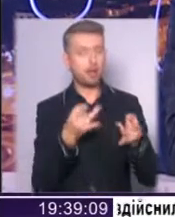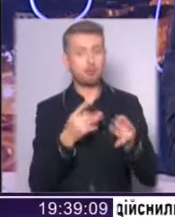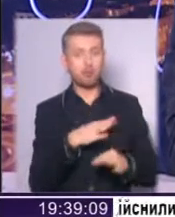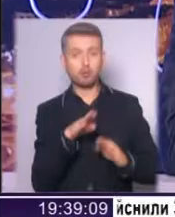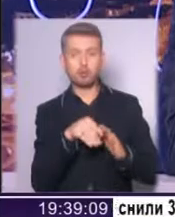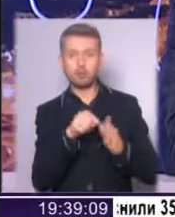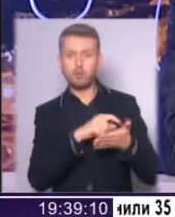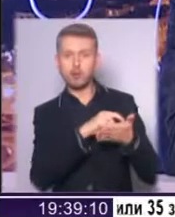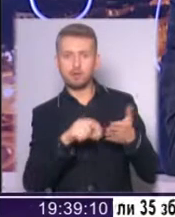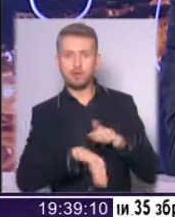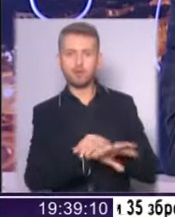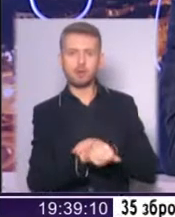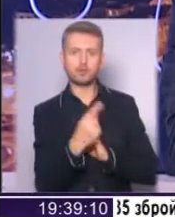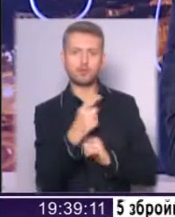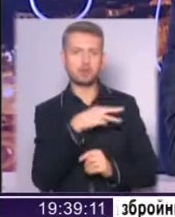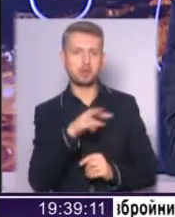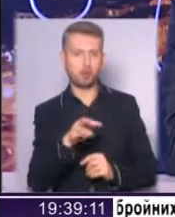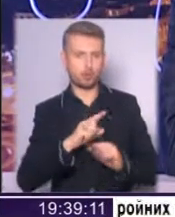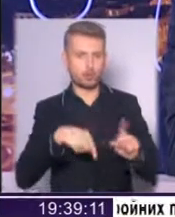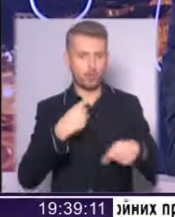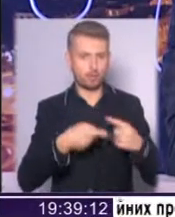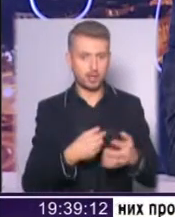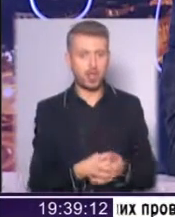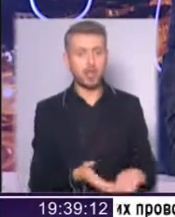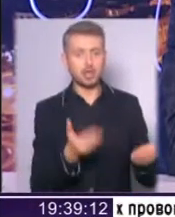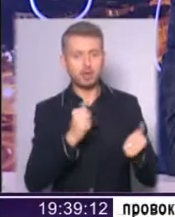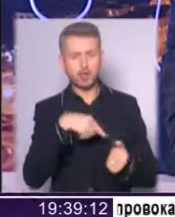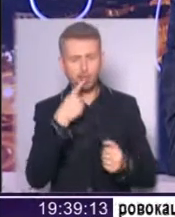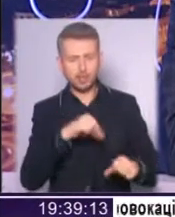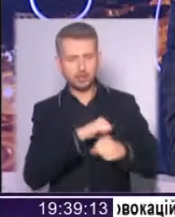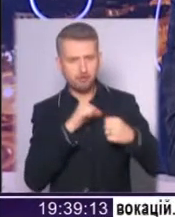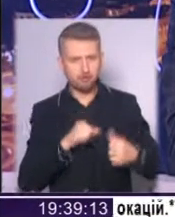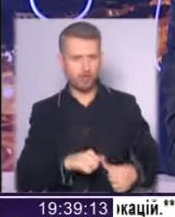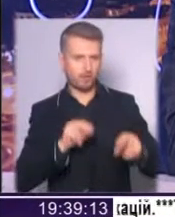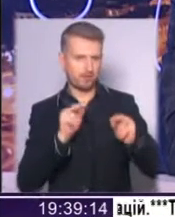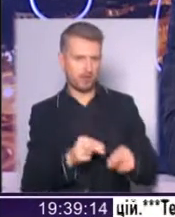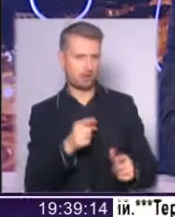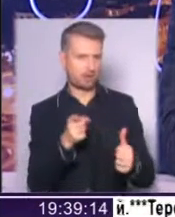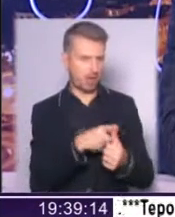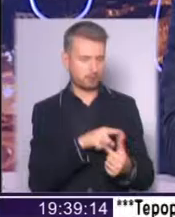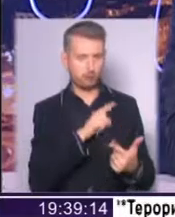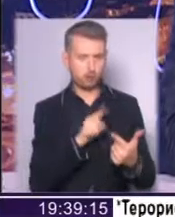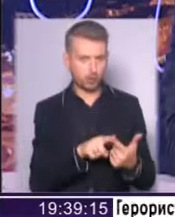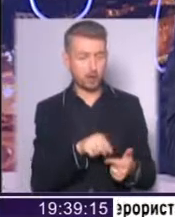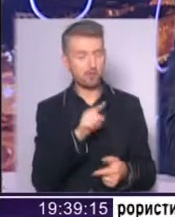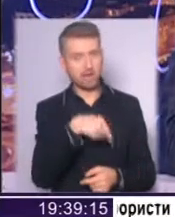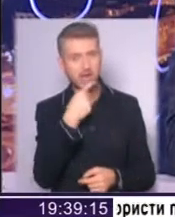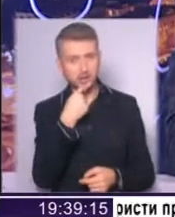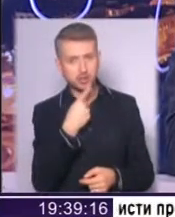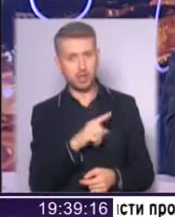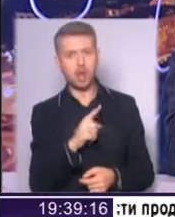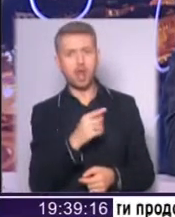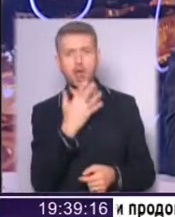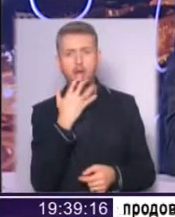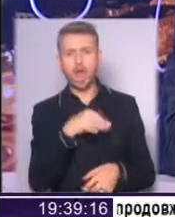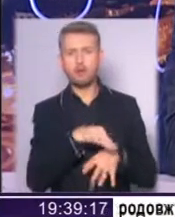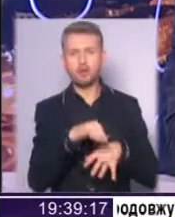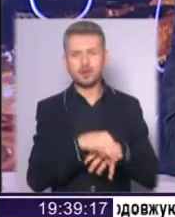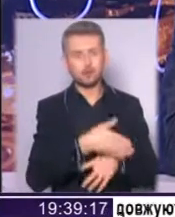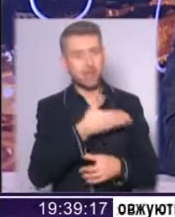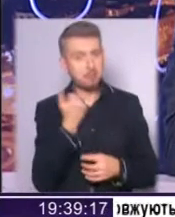фестивалі, патріотичні пісні і різних заходів, каже, і набагато меншими, в 100 разів, можна так витрачає на це менше коштів, ніж це, що